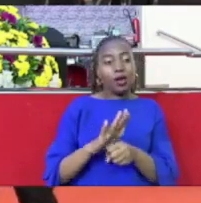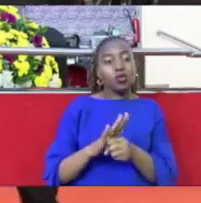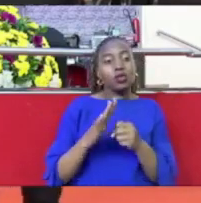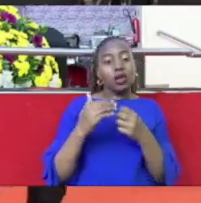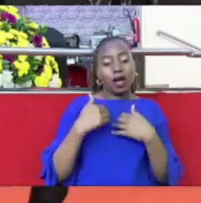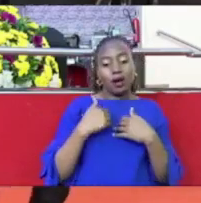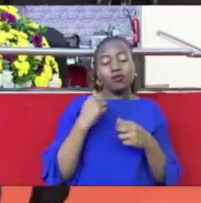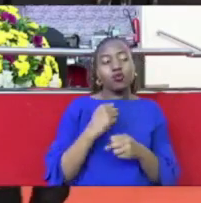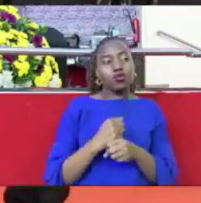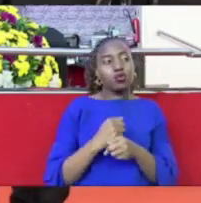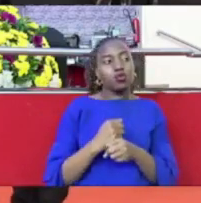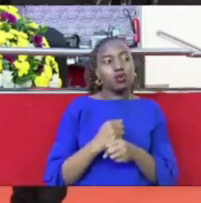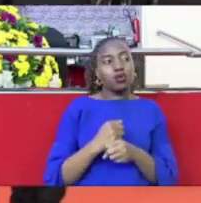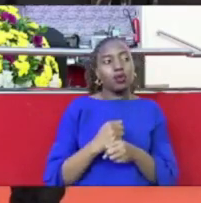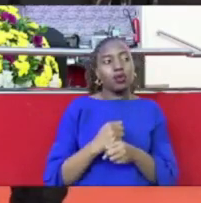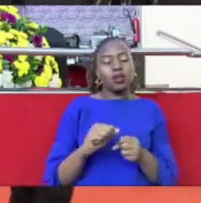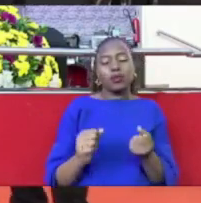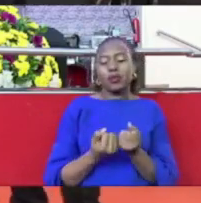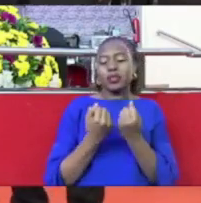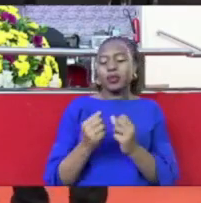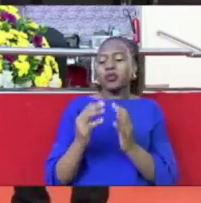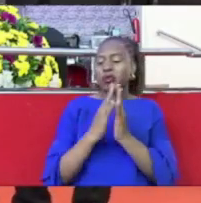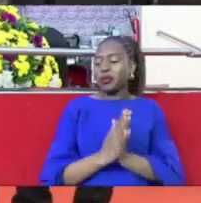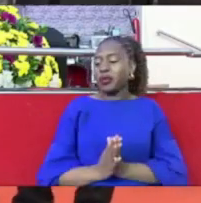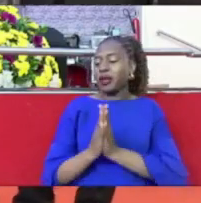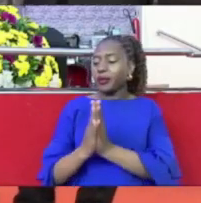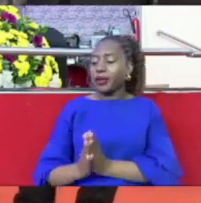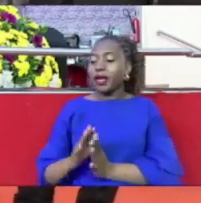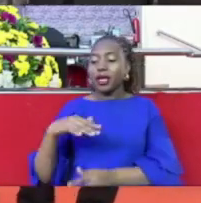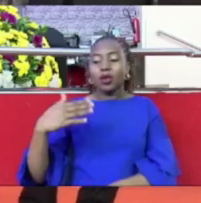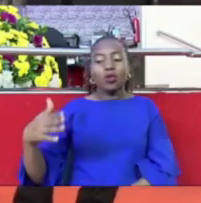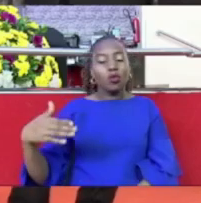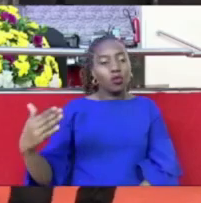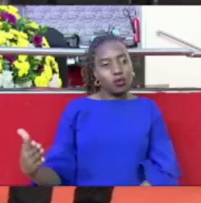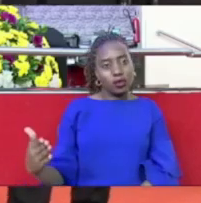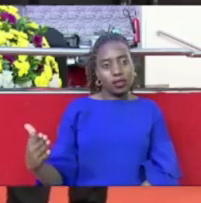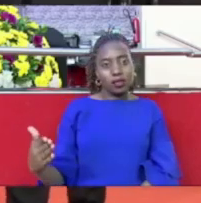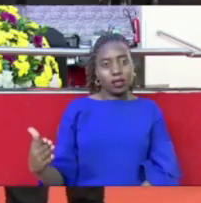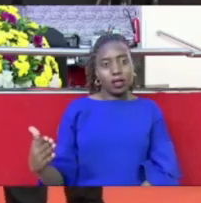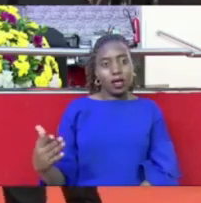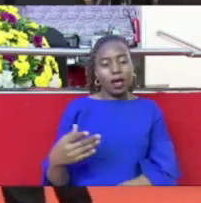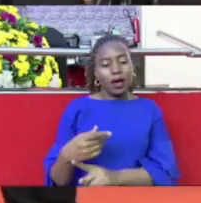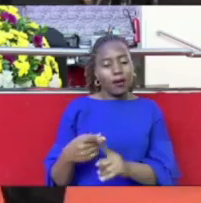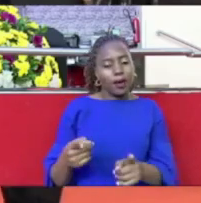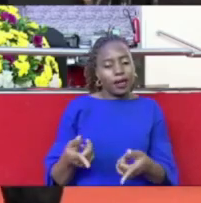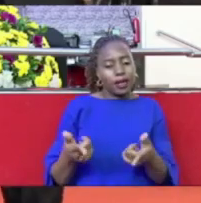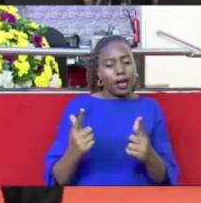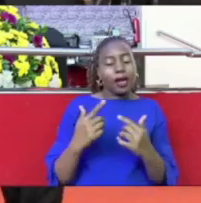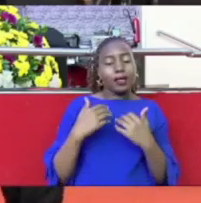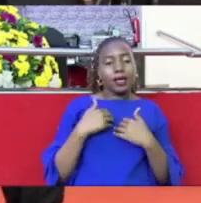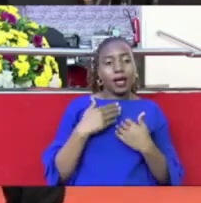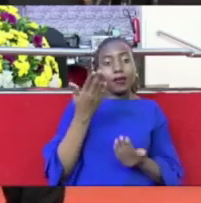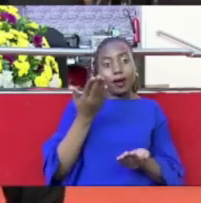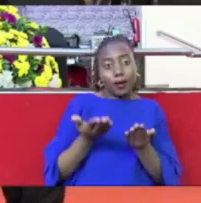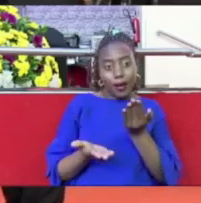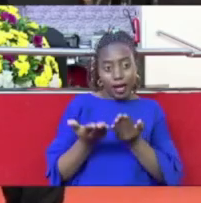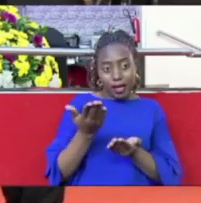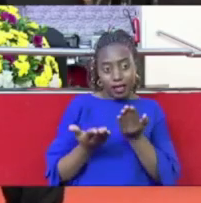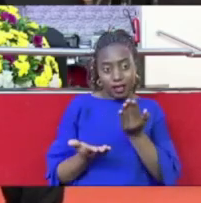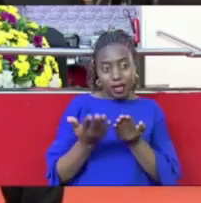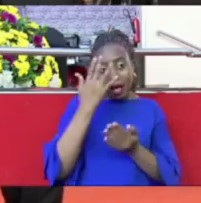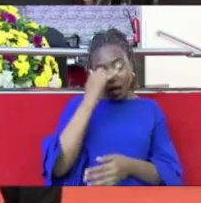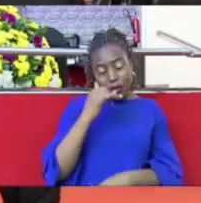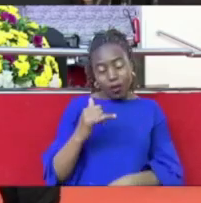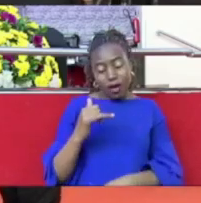wakati. Friends, marafiki, let's have a balance. Tuwe na kiasi. There is some things that you cannot do without